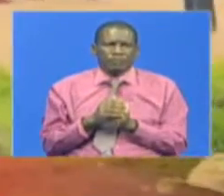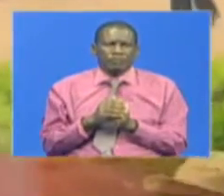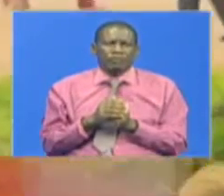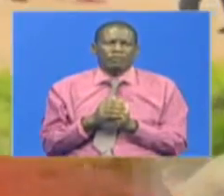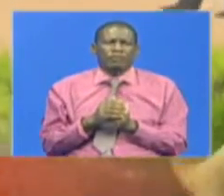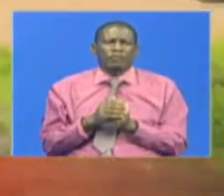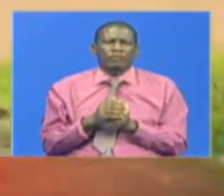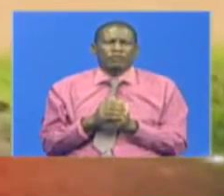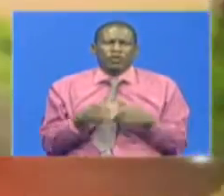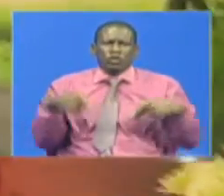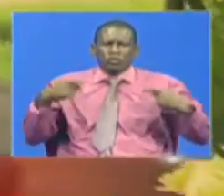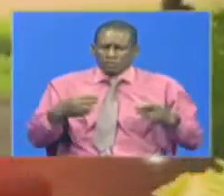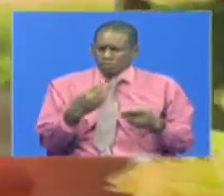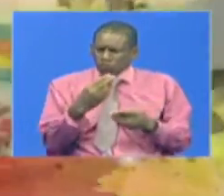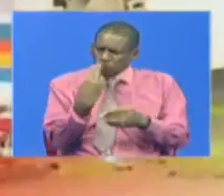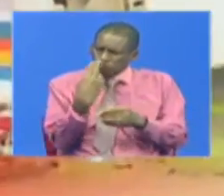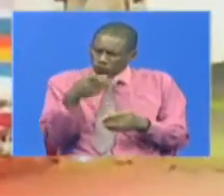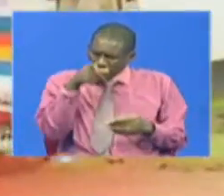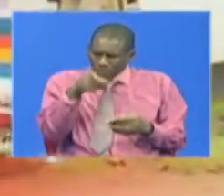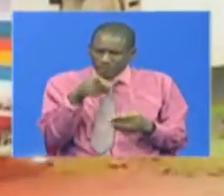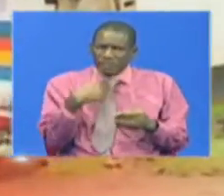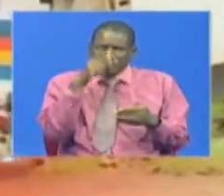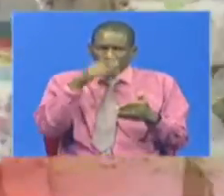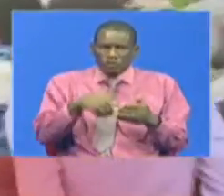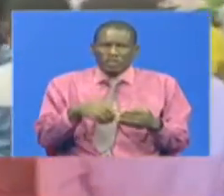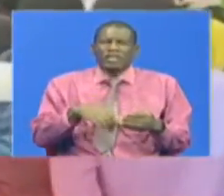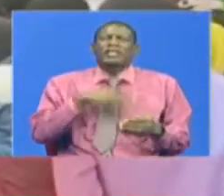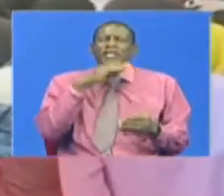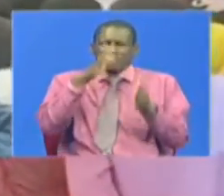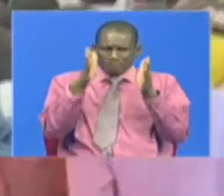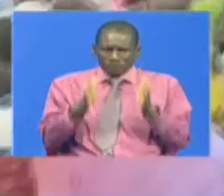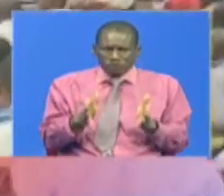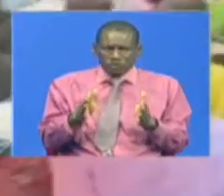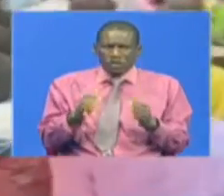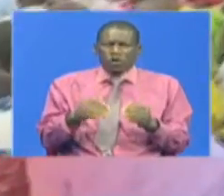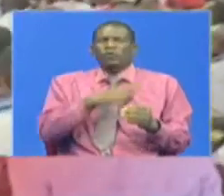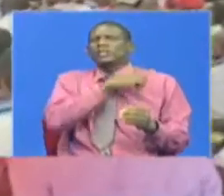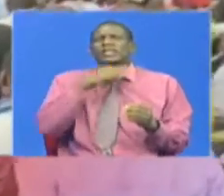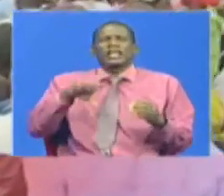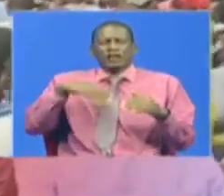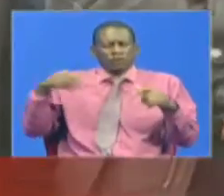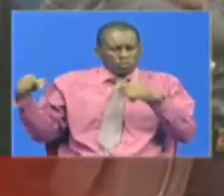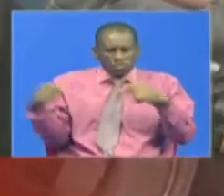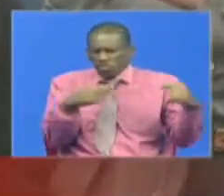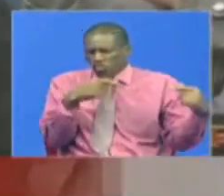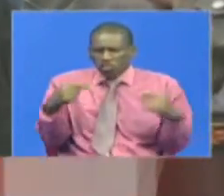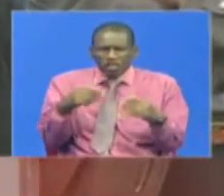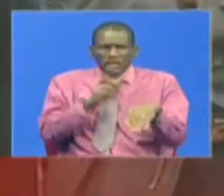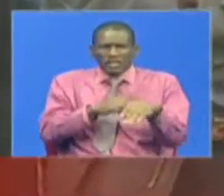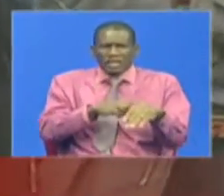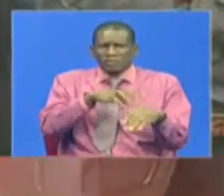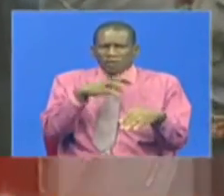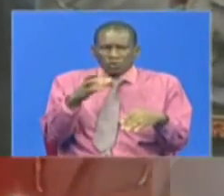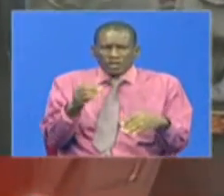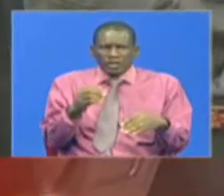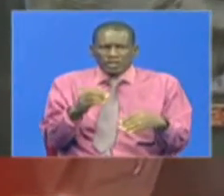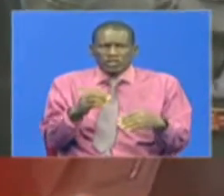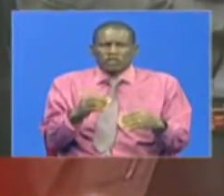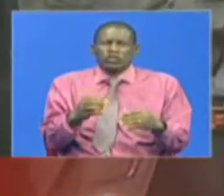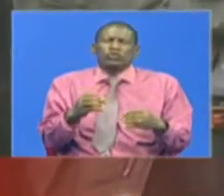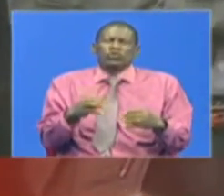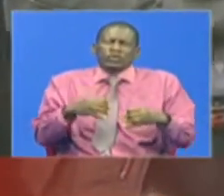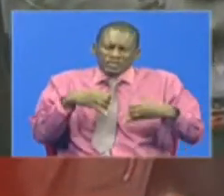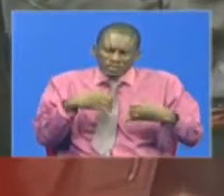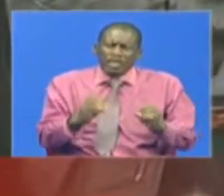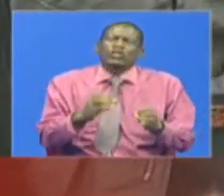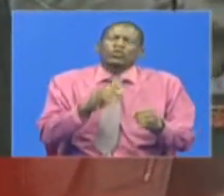Walio shuhudia kisa hicho walisema mwenda zake Lazaro Tirop aliuawa baada ya ugomvi kuibuka alipokuwa ameenda kumsisha afisa polisi